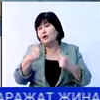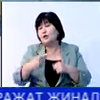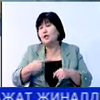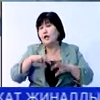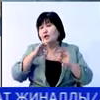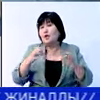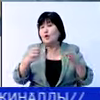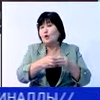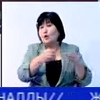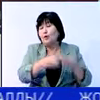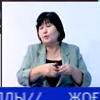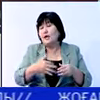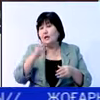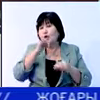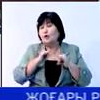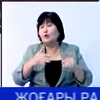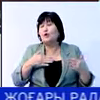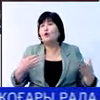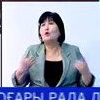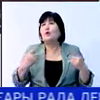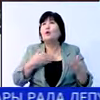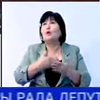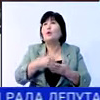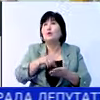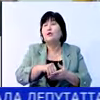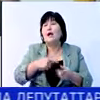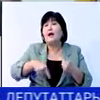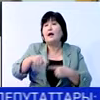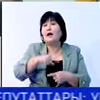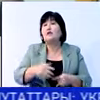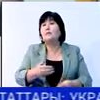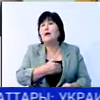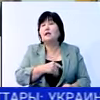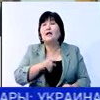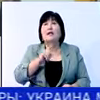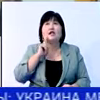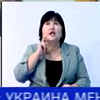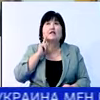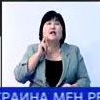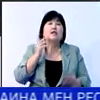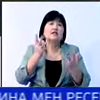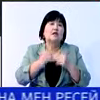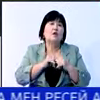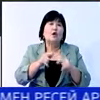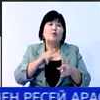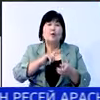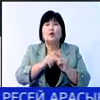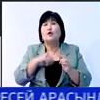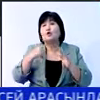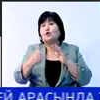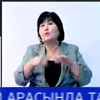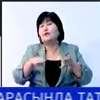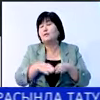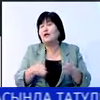буын топтасып, ел өркендеуіне сүбелі үлес қосуда. Кәсіпке ынталы азаматтардың да қатары көбейген. Бұл тиісінше жұмыссыздық